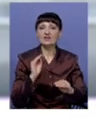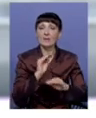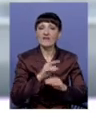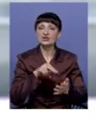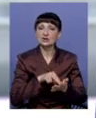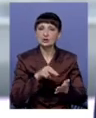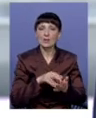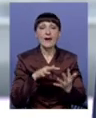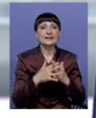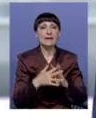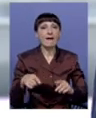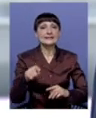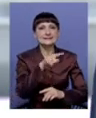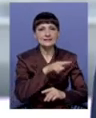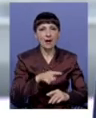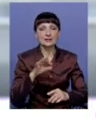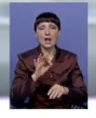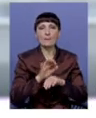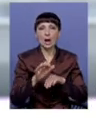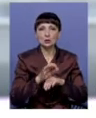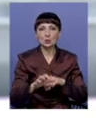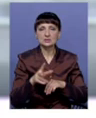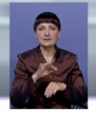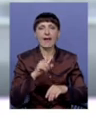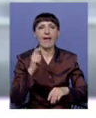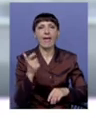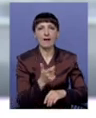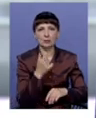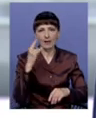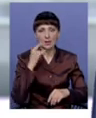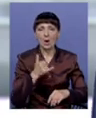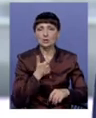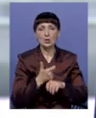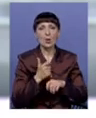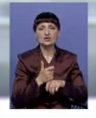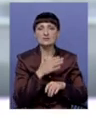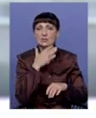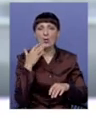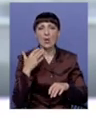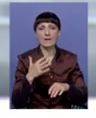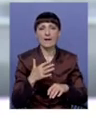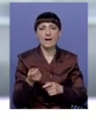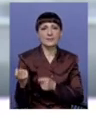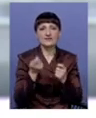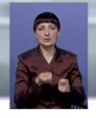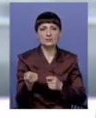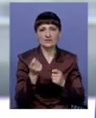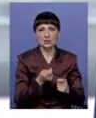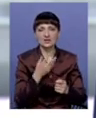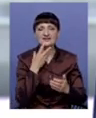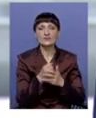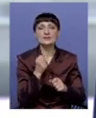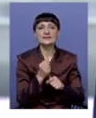стоимость для крестьян, для продукции и для экономики Казахстана. У нас очень большой экспортный потенциал. У нас очень